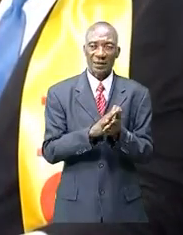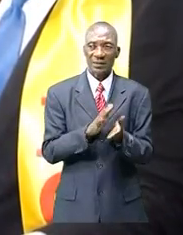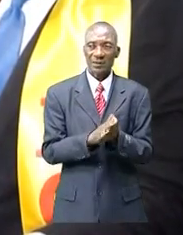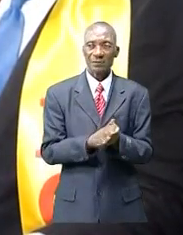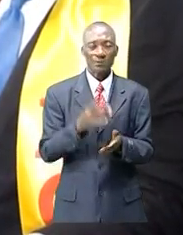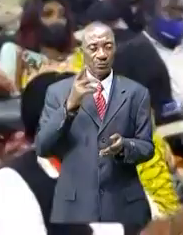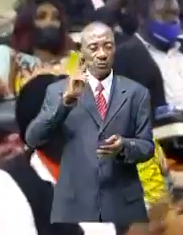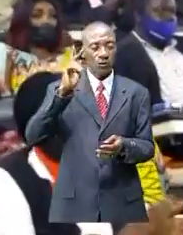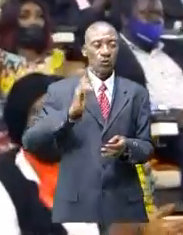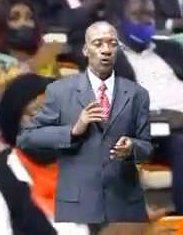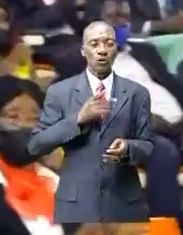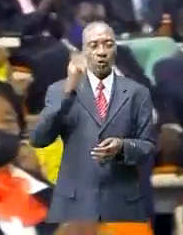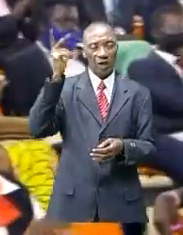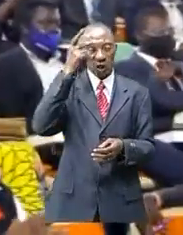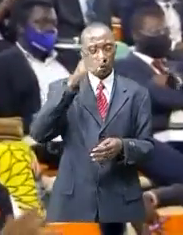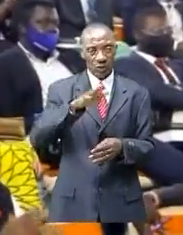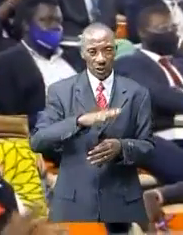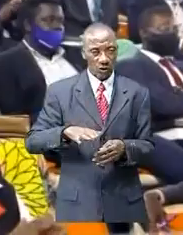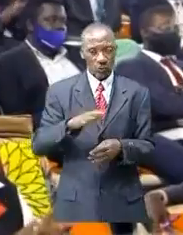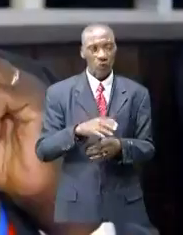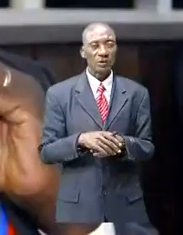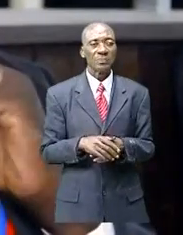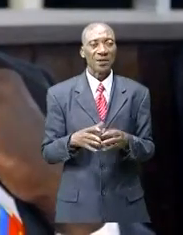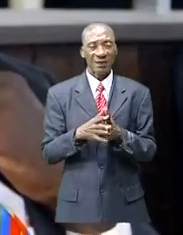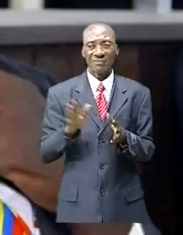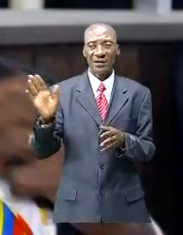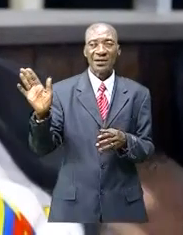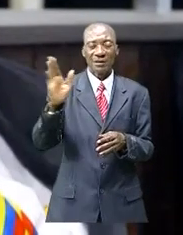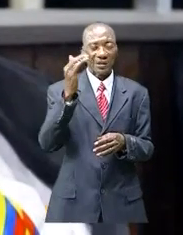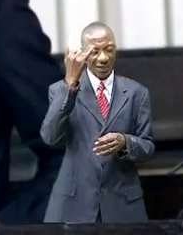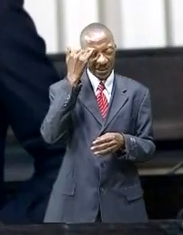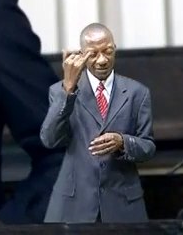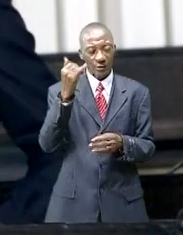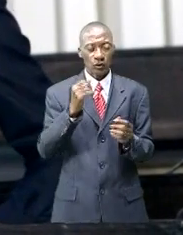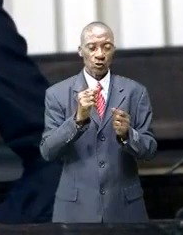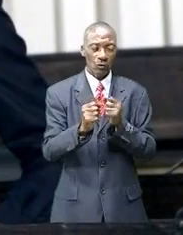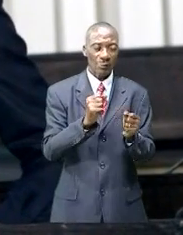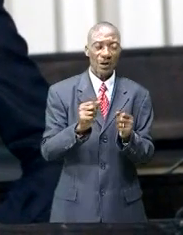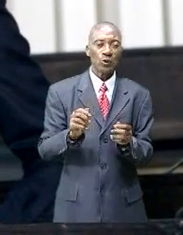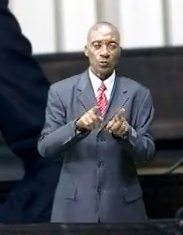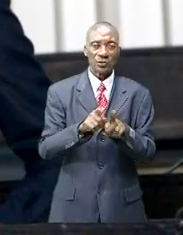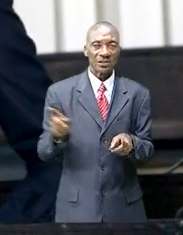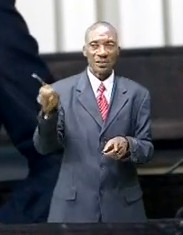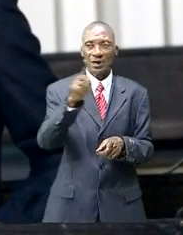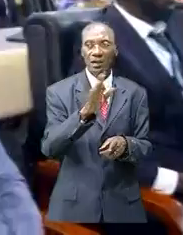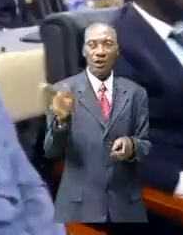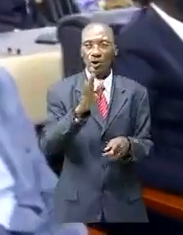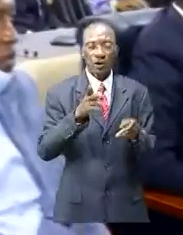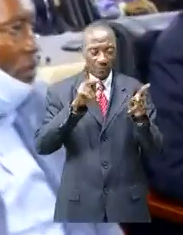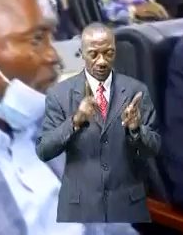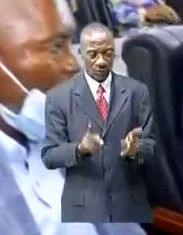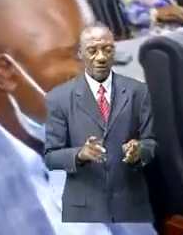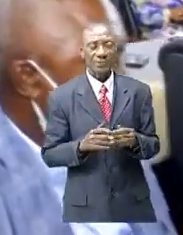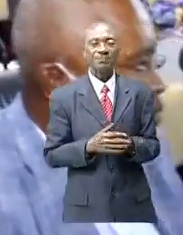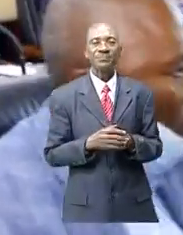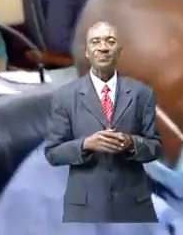nos héros nationaux grâce à leur idéologie, combat et personnalité. Tous ont donné leur force,